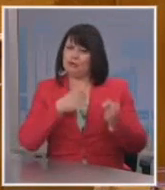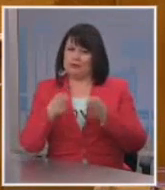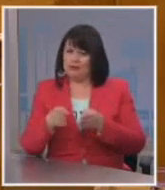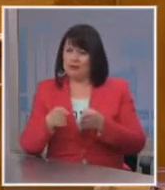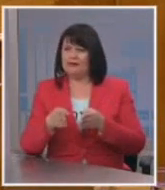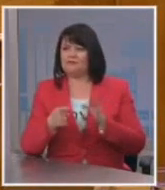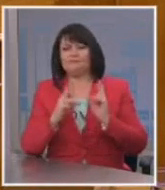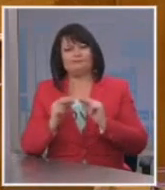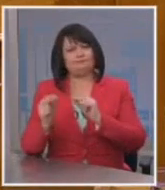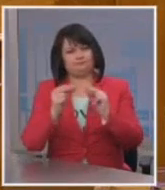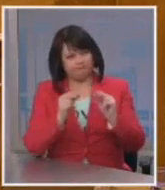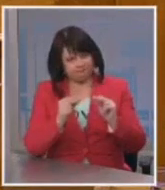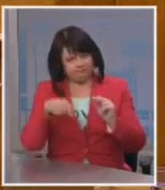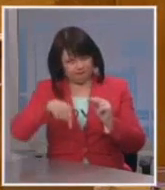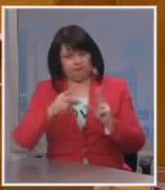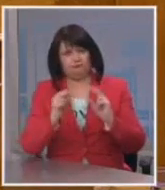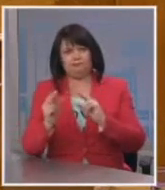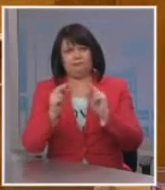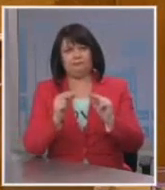παράλληλα με τη συζήτηση που διεξάγεται εδώ στη Βουλή,